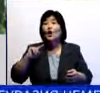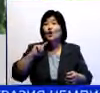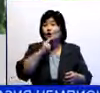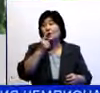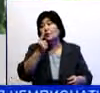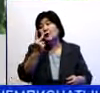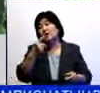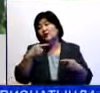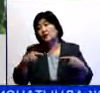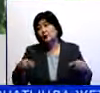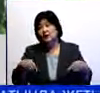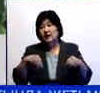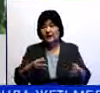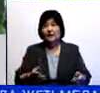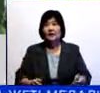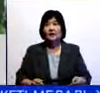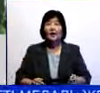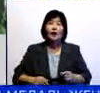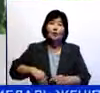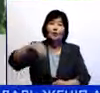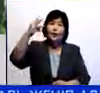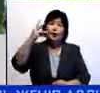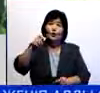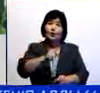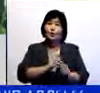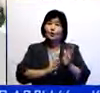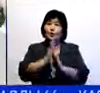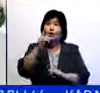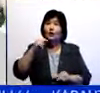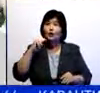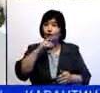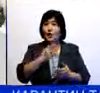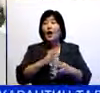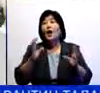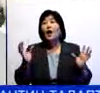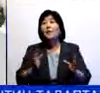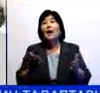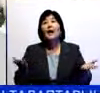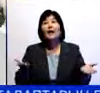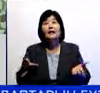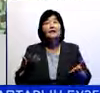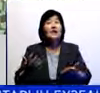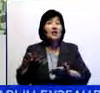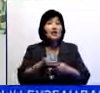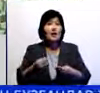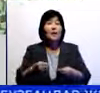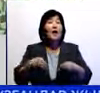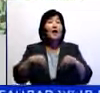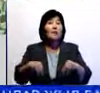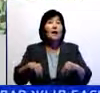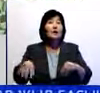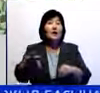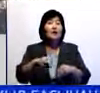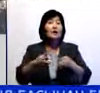жүгерінің бір-екі сортын ектім. Биік боп 3 метрге дейін өсетін жүгері бар. Баптасаң не нәрседе жемісін береді. Бағбан